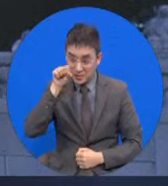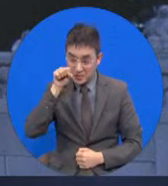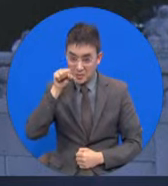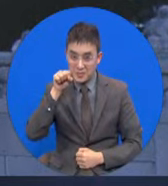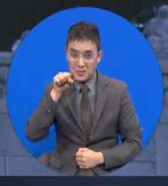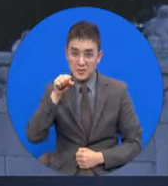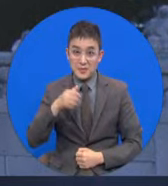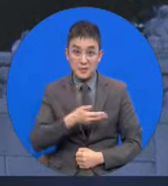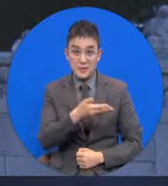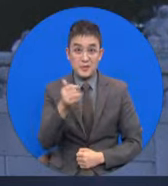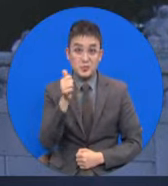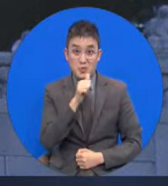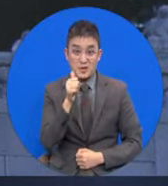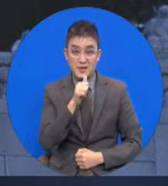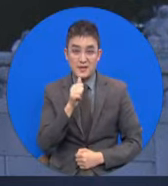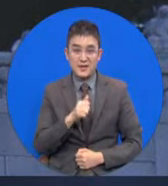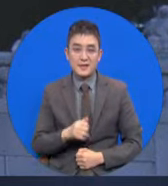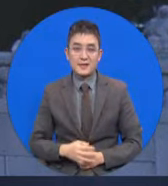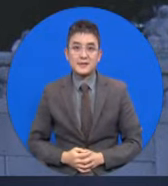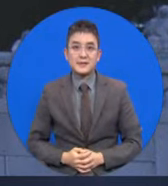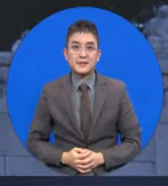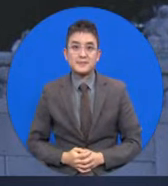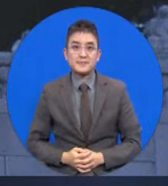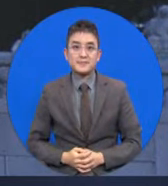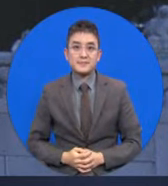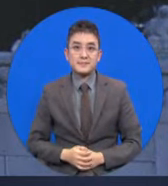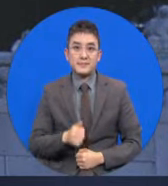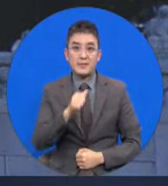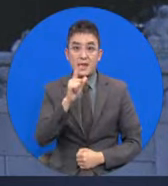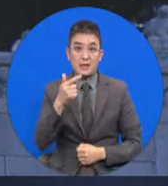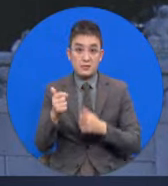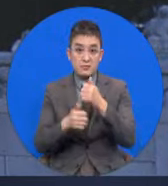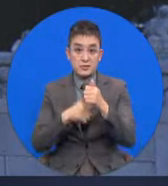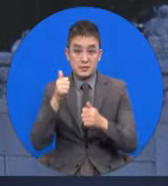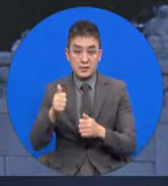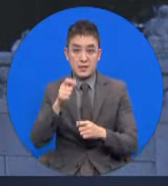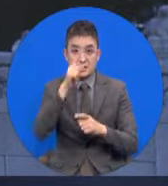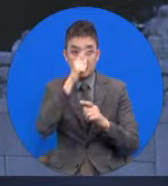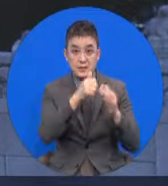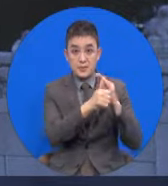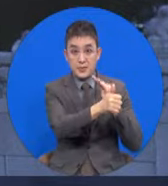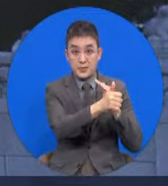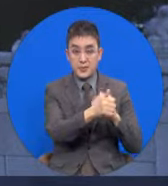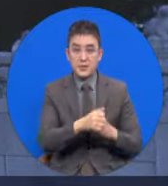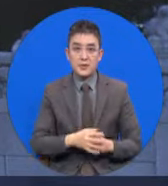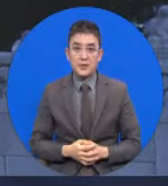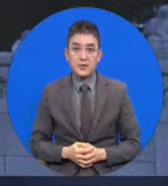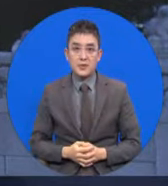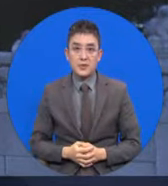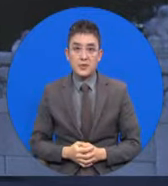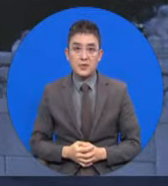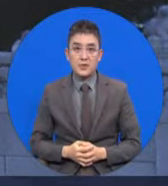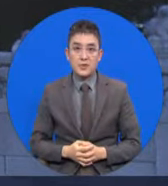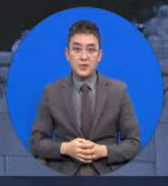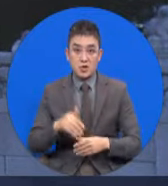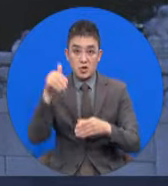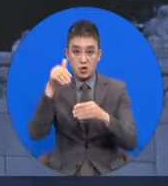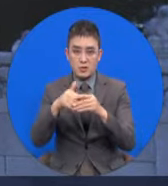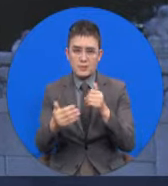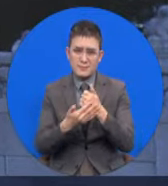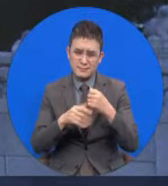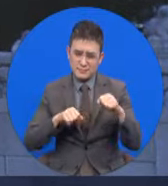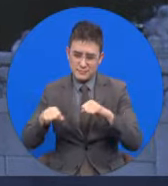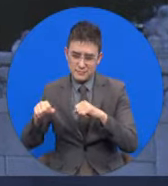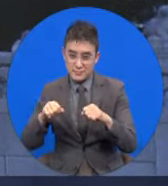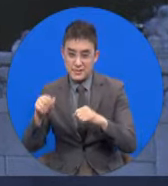유권자분들에게 소개해드리려고 준비를 했는데 한동훈 비대위원장과 이재명 대표가 선거 유세 기간 동안 많은